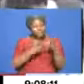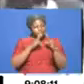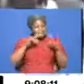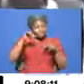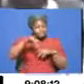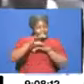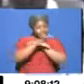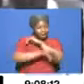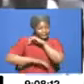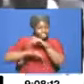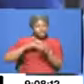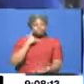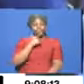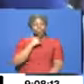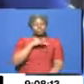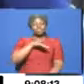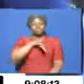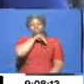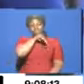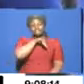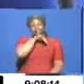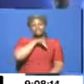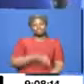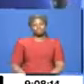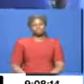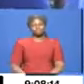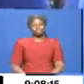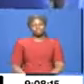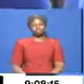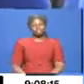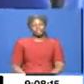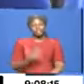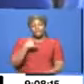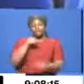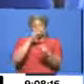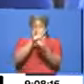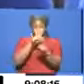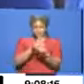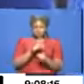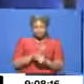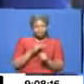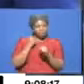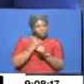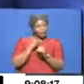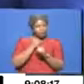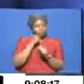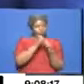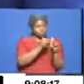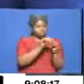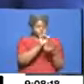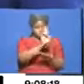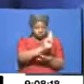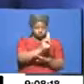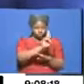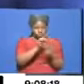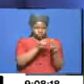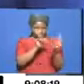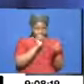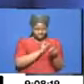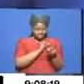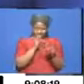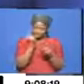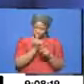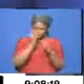ni Raila Amolo Odinga. Kuna kazi nyingi ambazo zimeanzishwa na Uhuru, na mwenye anaweza